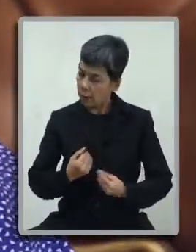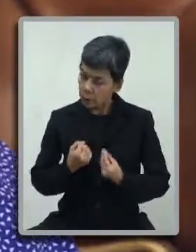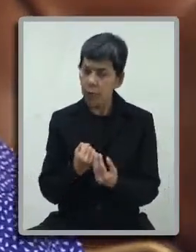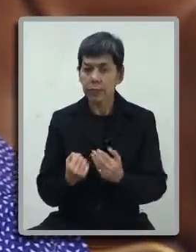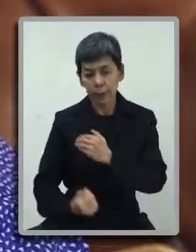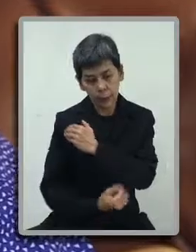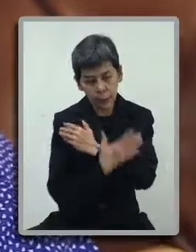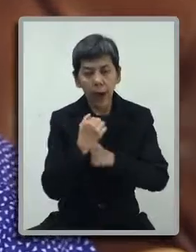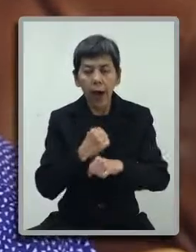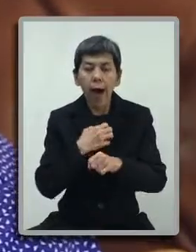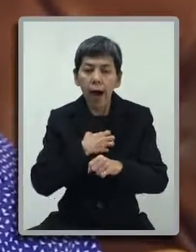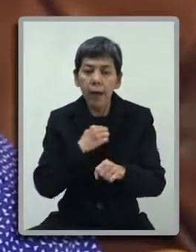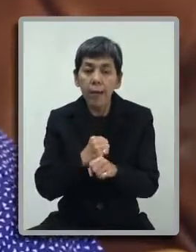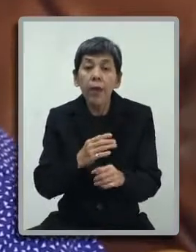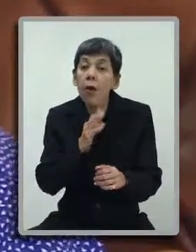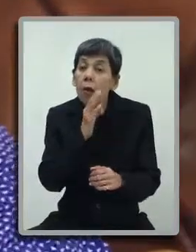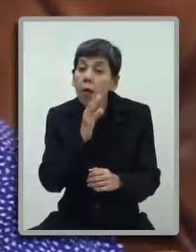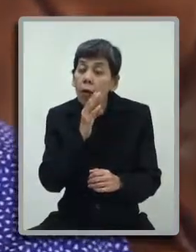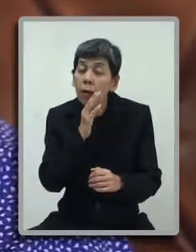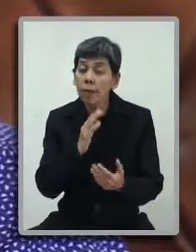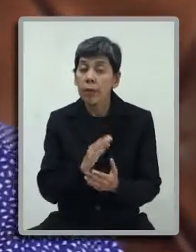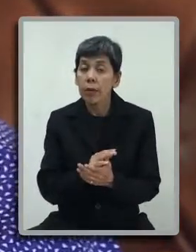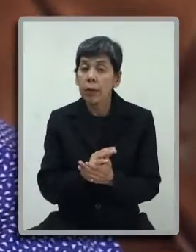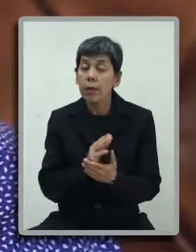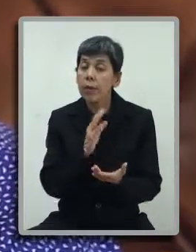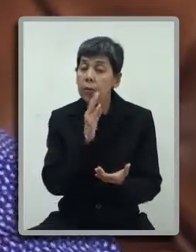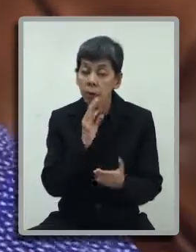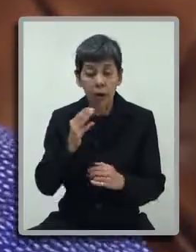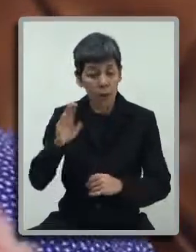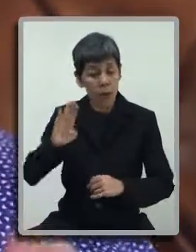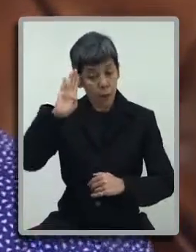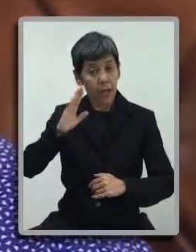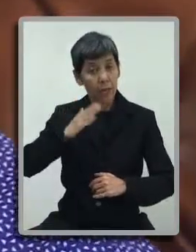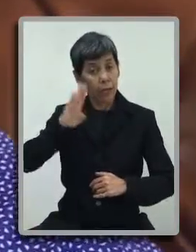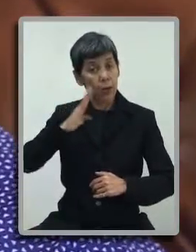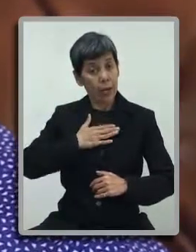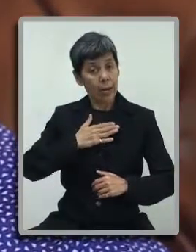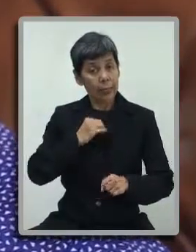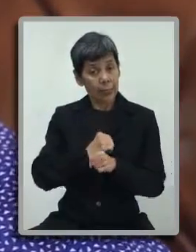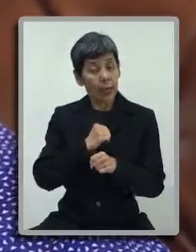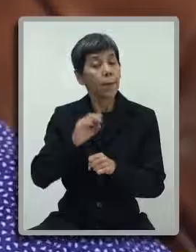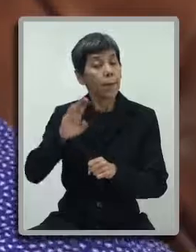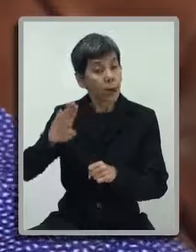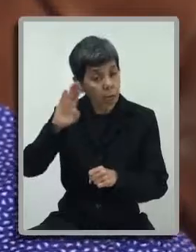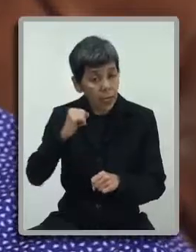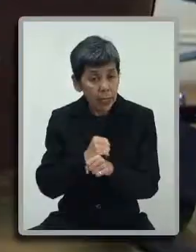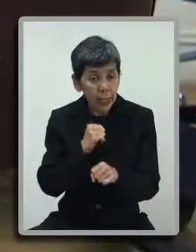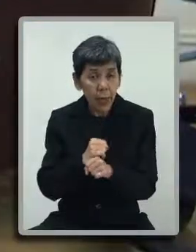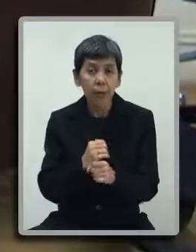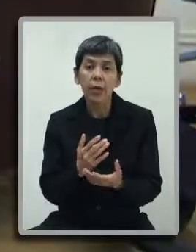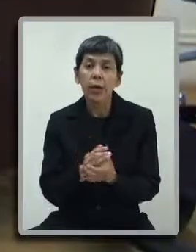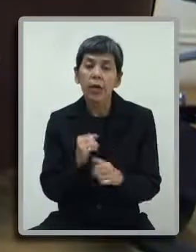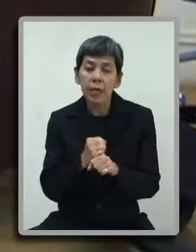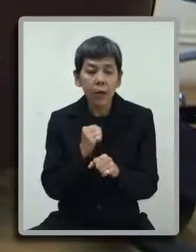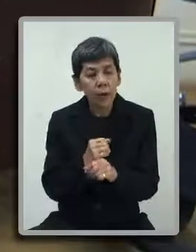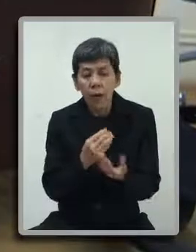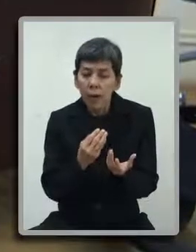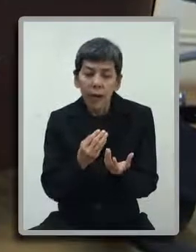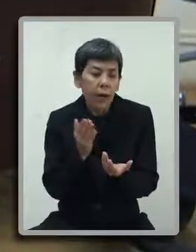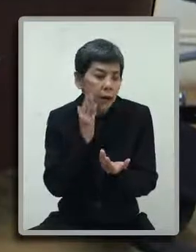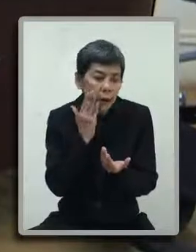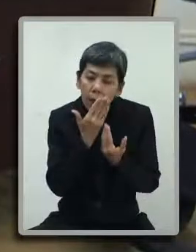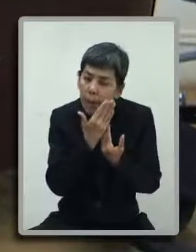มาต่อยอดแนะนำชี้ชวนว่าถ้าวันนี้ที่บริษัทที่ผมทำในเรื่องของเครื่องผลิตภัณฑ์เ